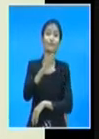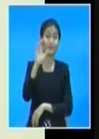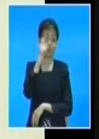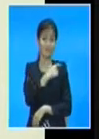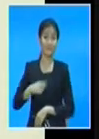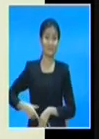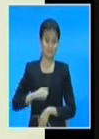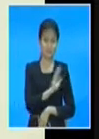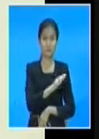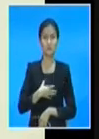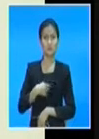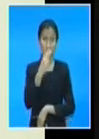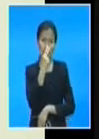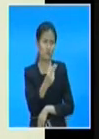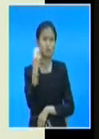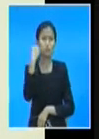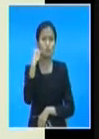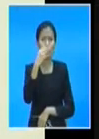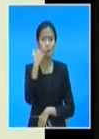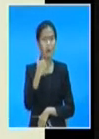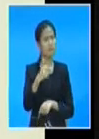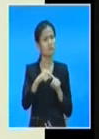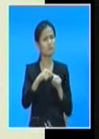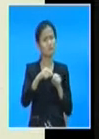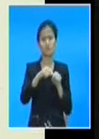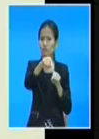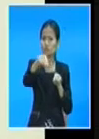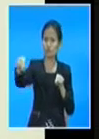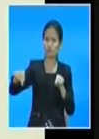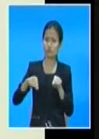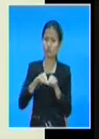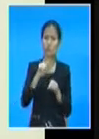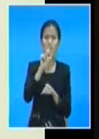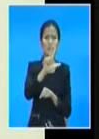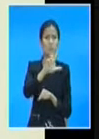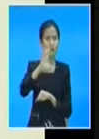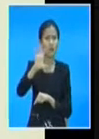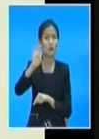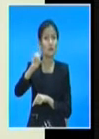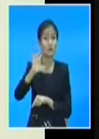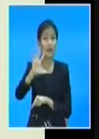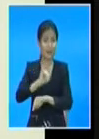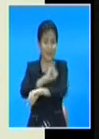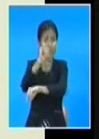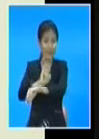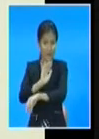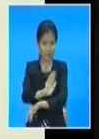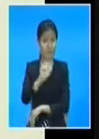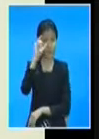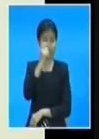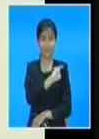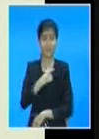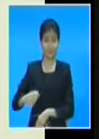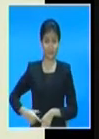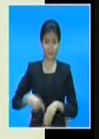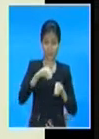ริงๆในพื้นที่300ประมาณ395ไร่พระบาทสมเด็จเนี่ยท่